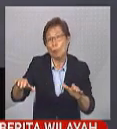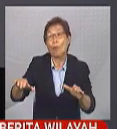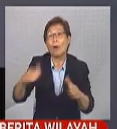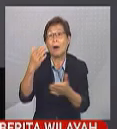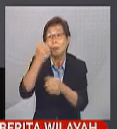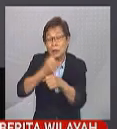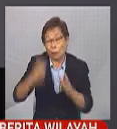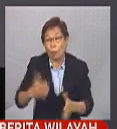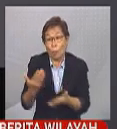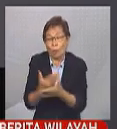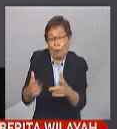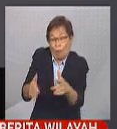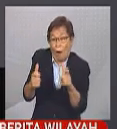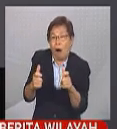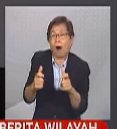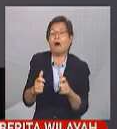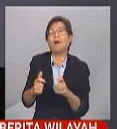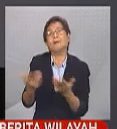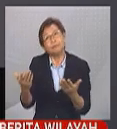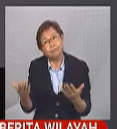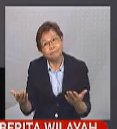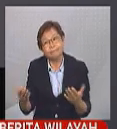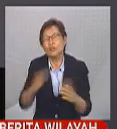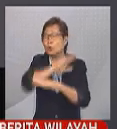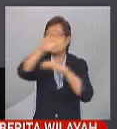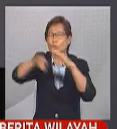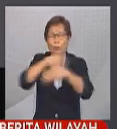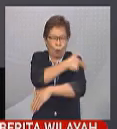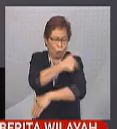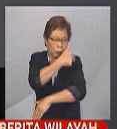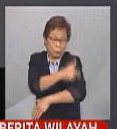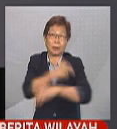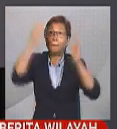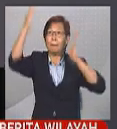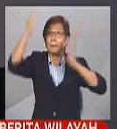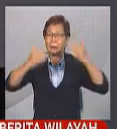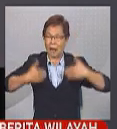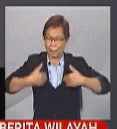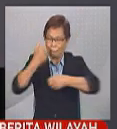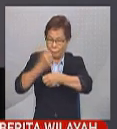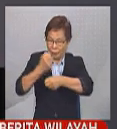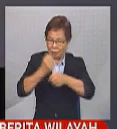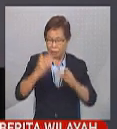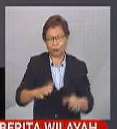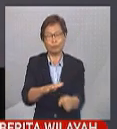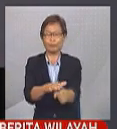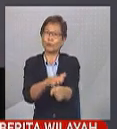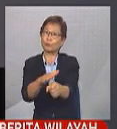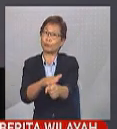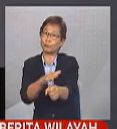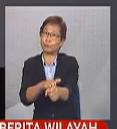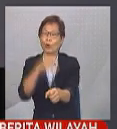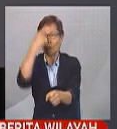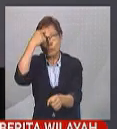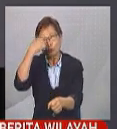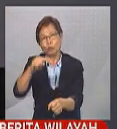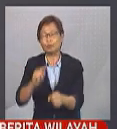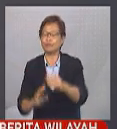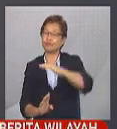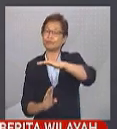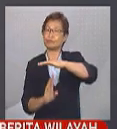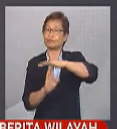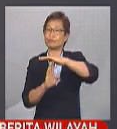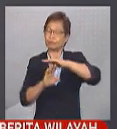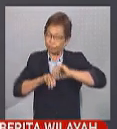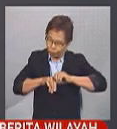supaya semua Hospital di negara kita mempunyai kaki tangan yang mencukupi untuk menangani